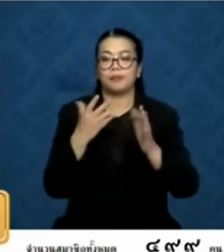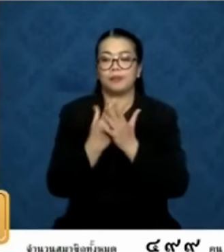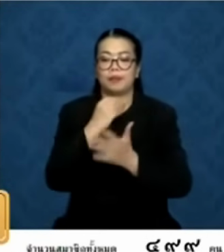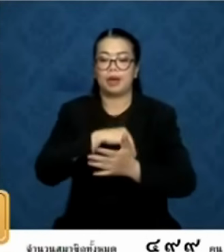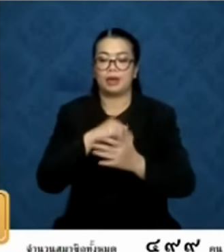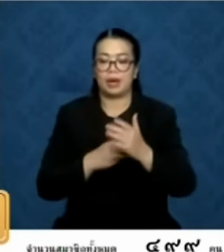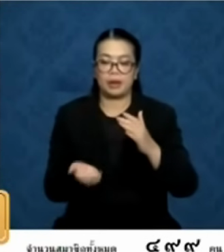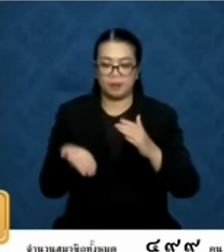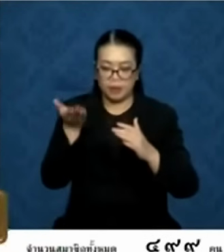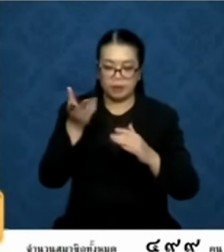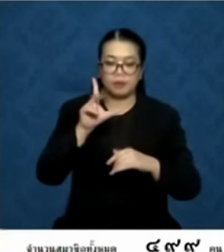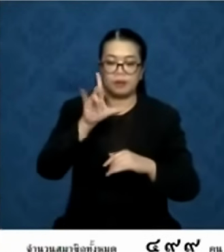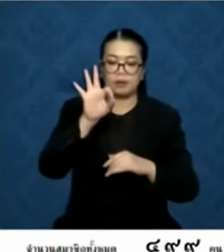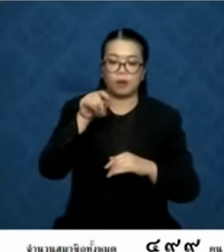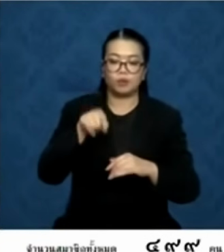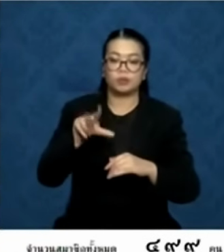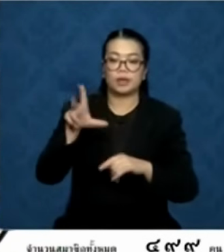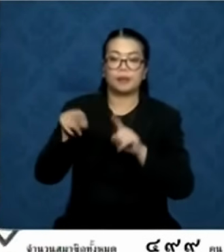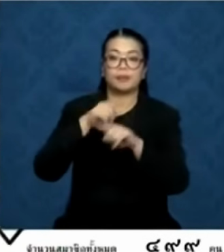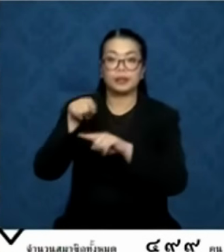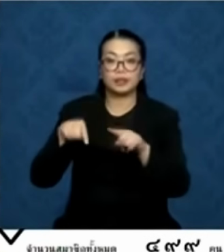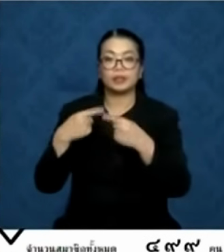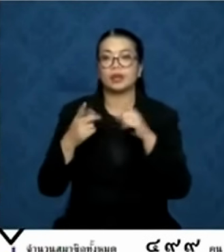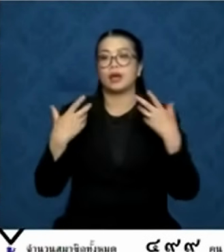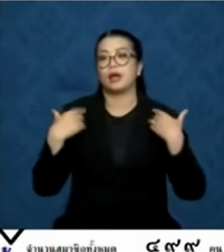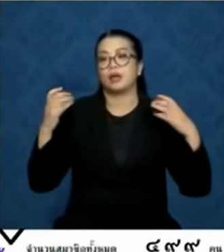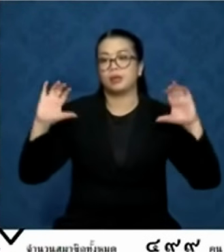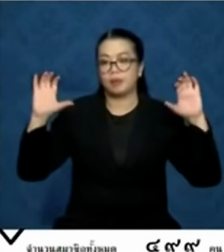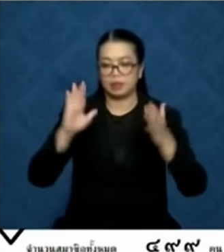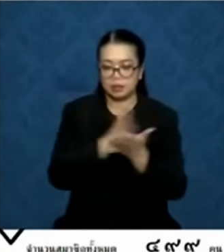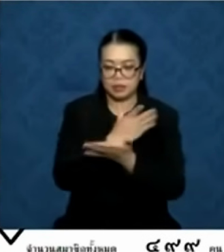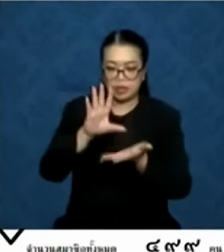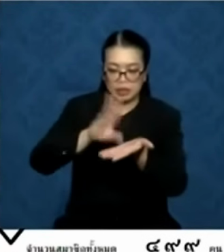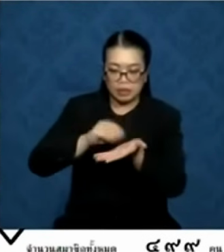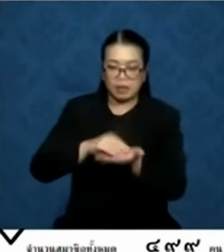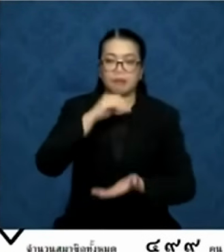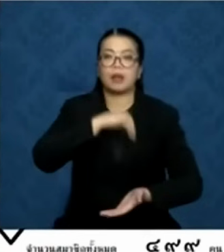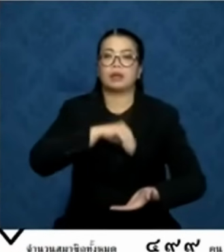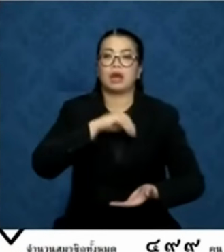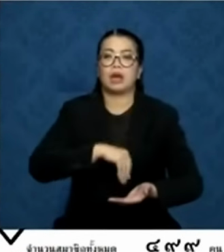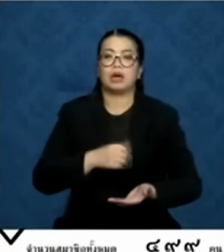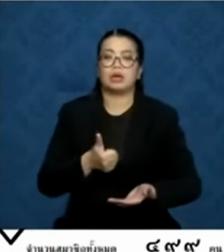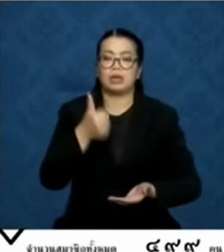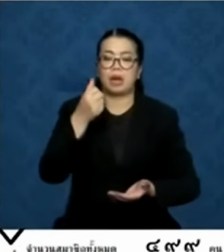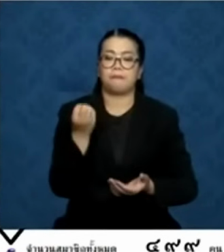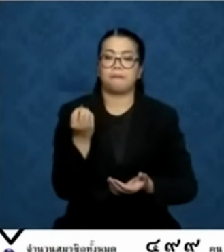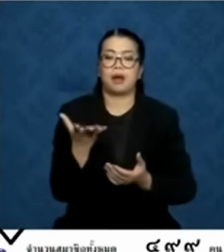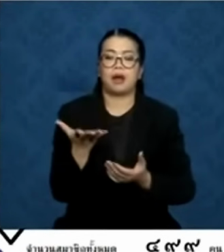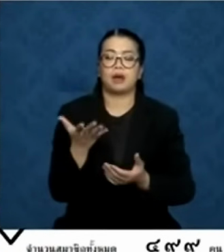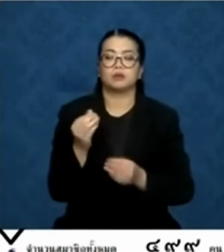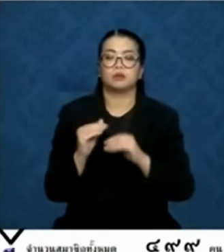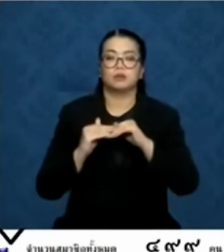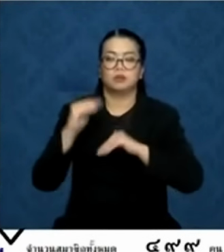กับปีที่ผ่านมาแต่รัฐบาลจะสามารถจัดเก็บรายได้ได้มากขึ้นกว่าร้อย